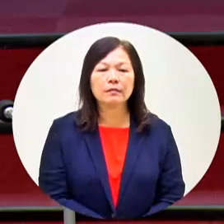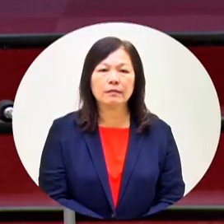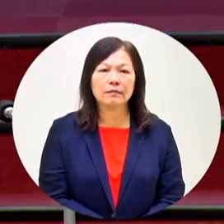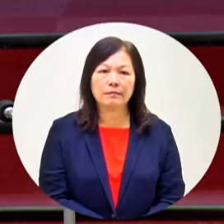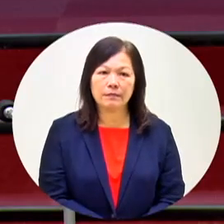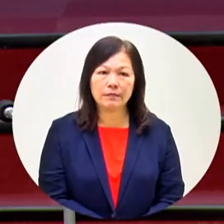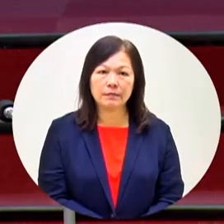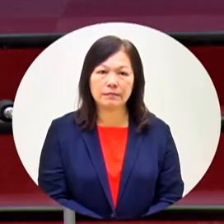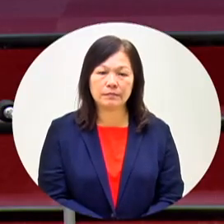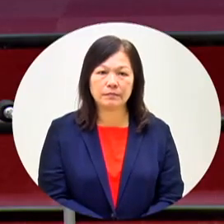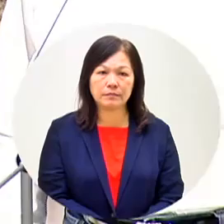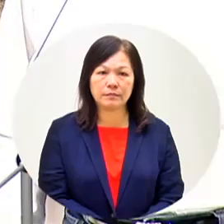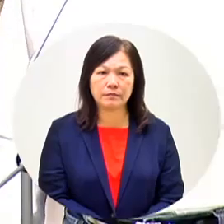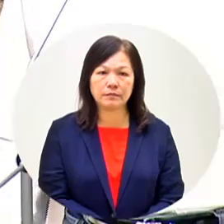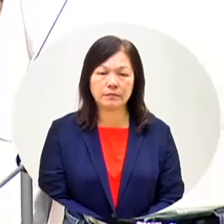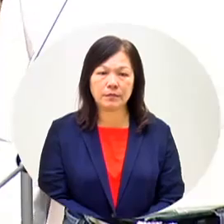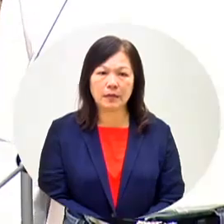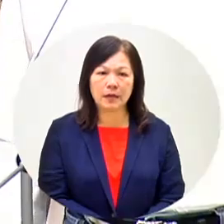谢谢吴议员。